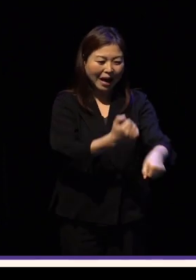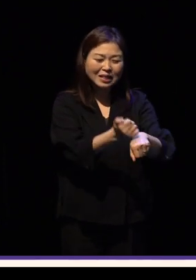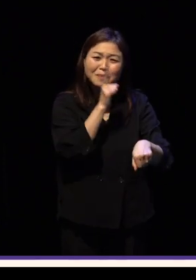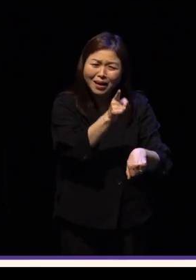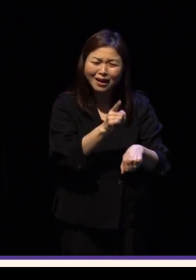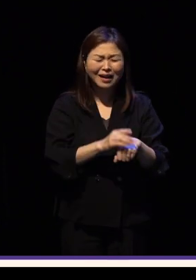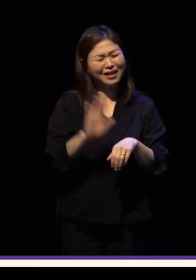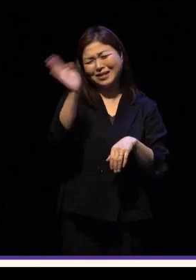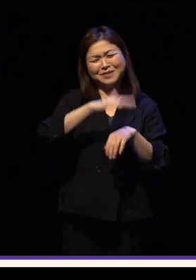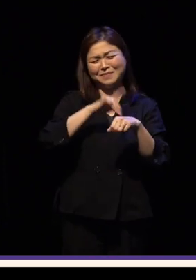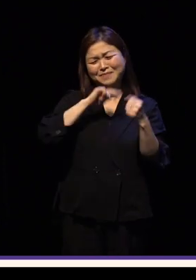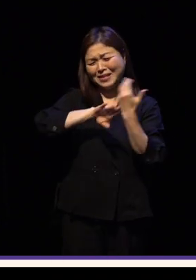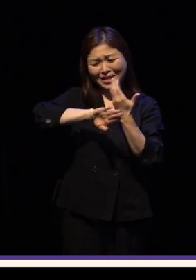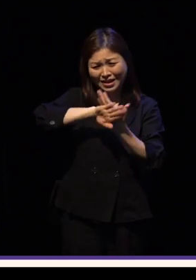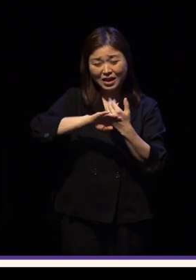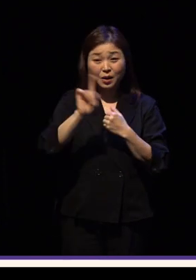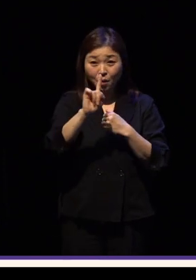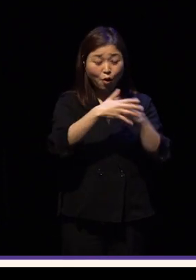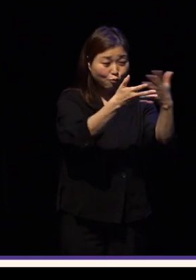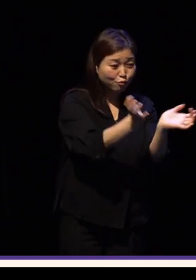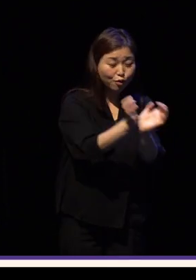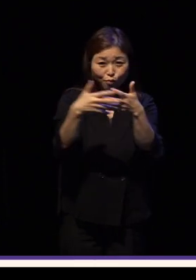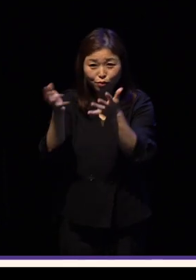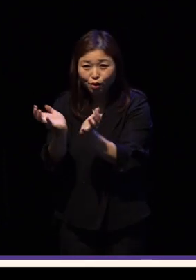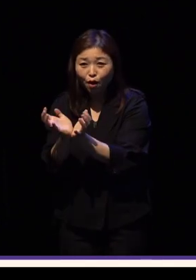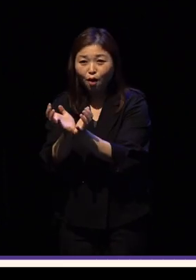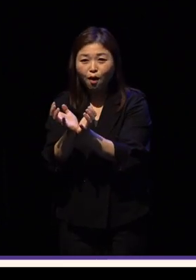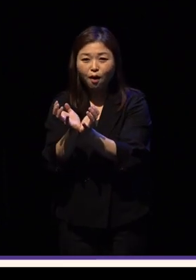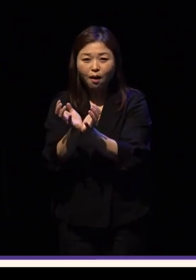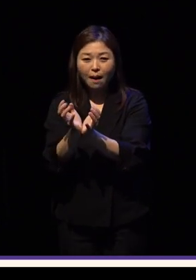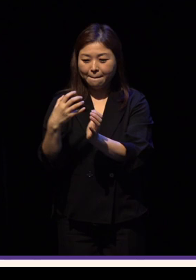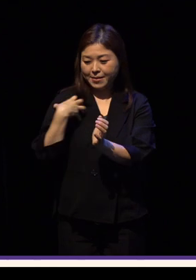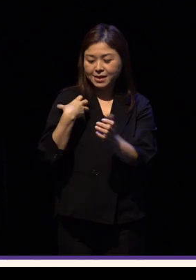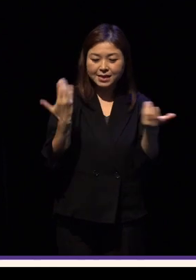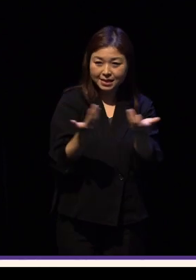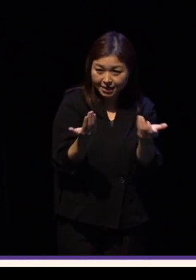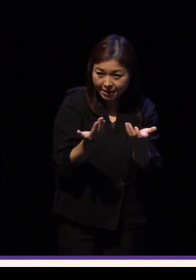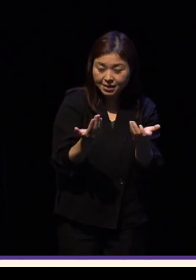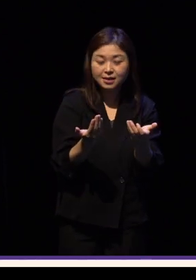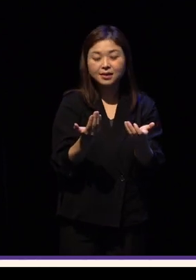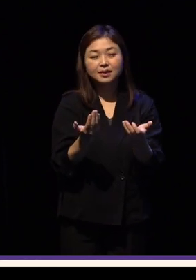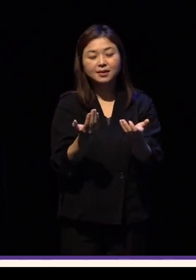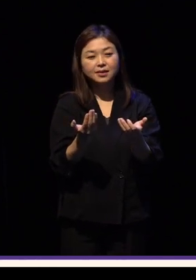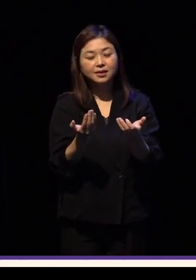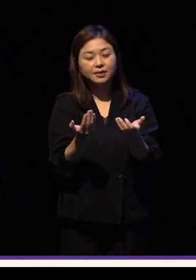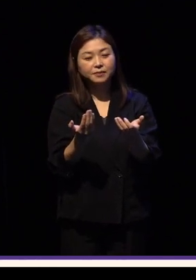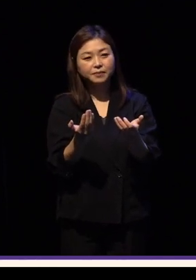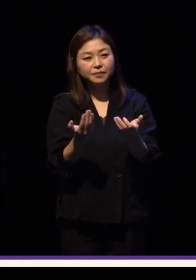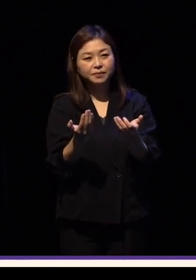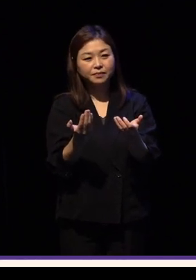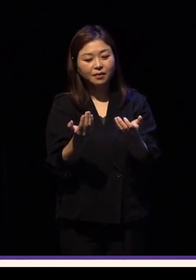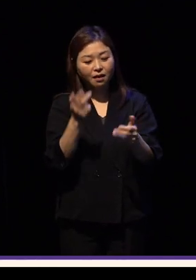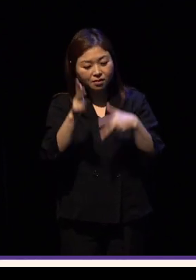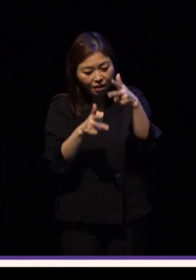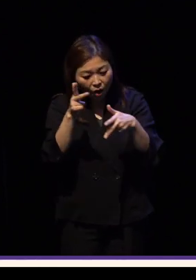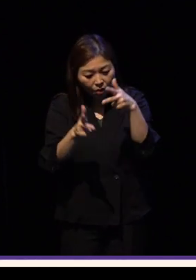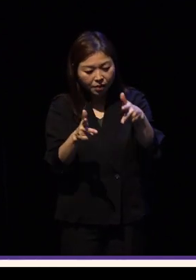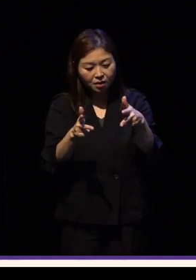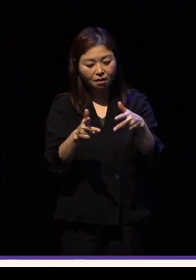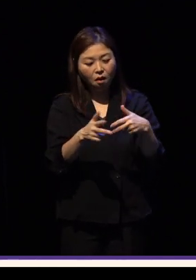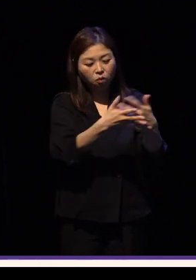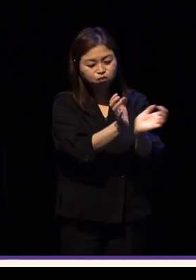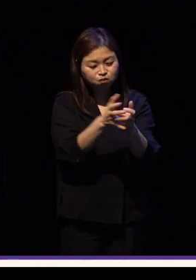아니고 부서 간에 하고 있는 사업들이 지금 44개로 갈라져